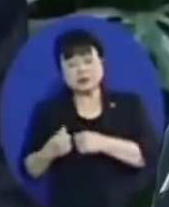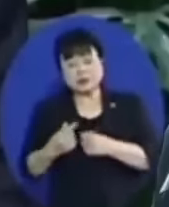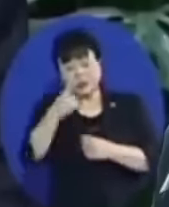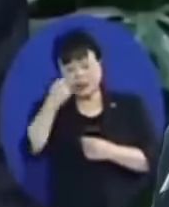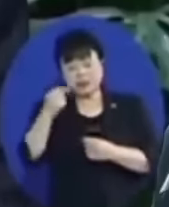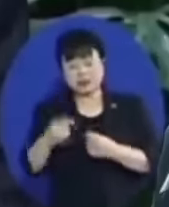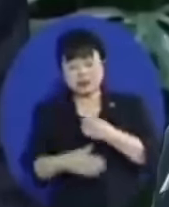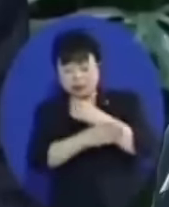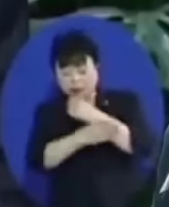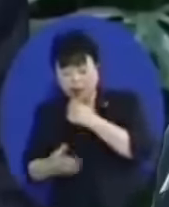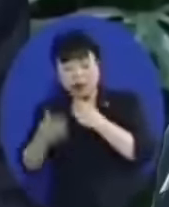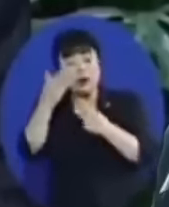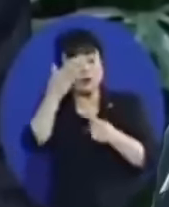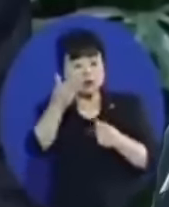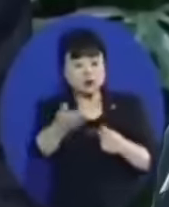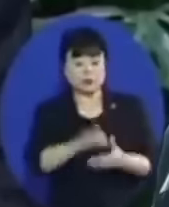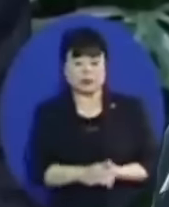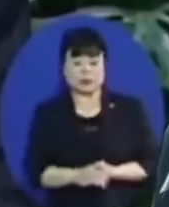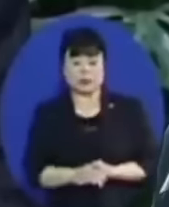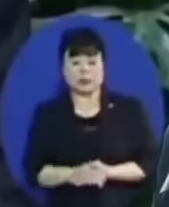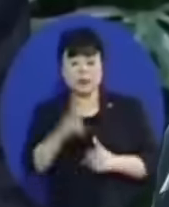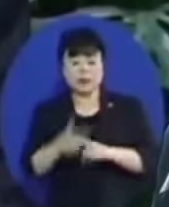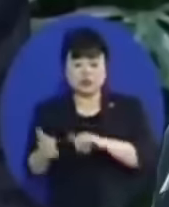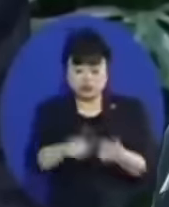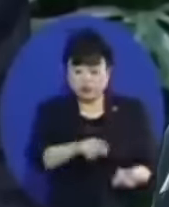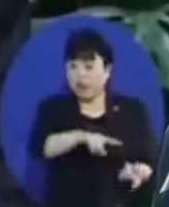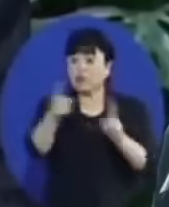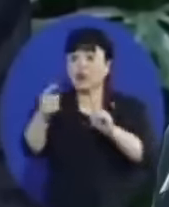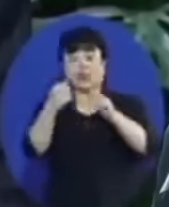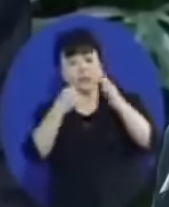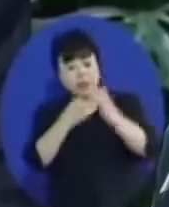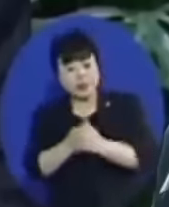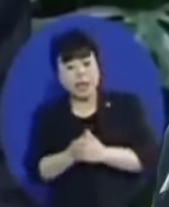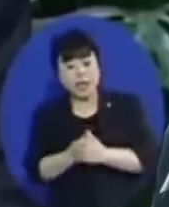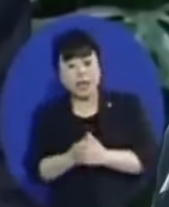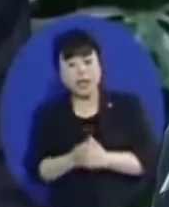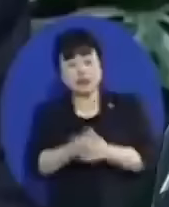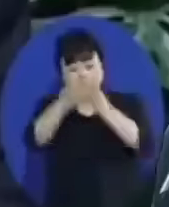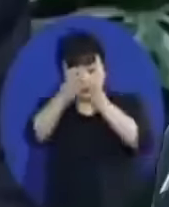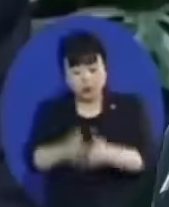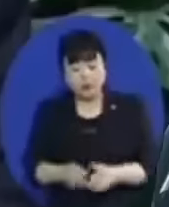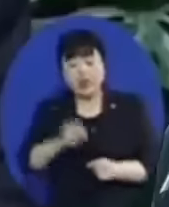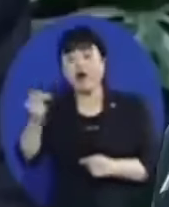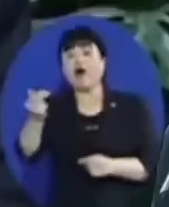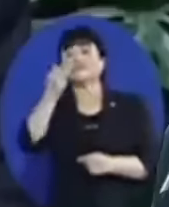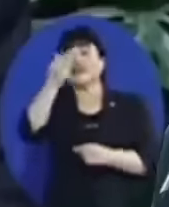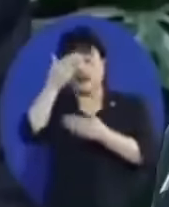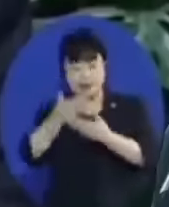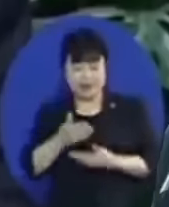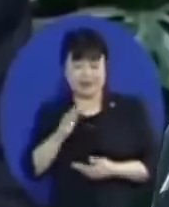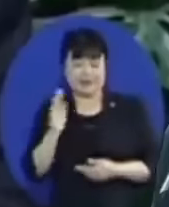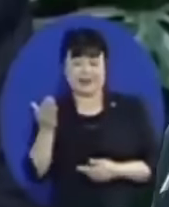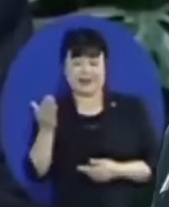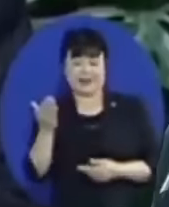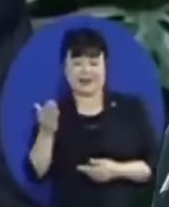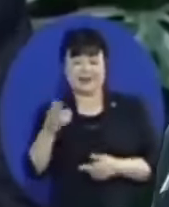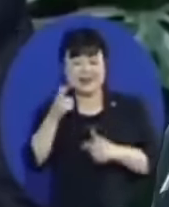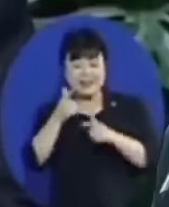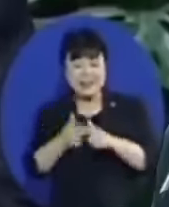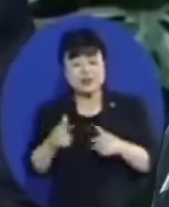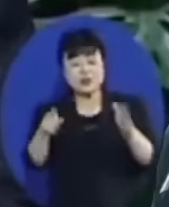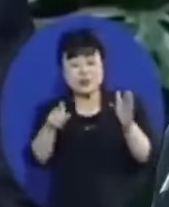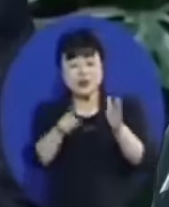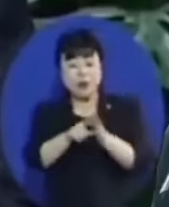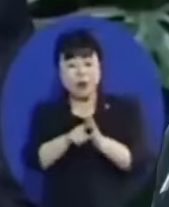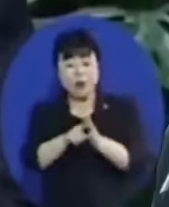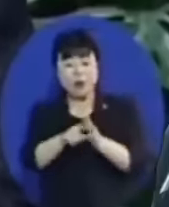고난에서 해방시켜 주신 것입니다. 그가 죽었다가 부활하심으로 우리가 그를 통해서 영생을 얻게 된 것입니다. 그러므로 예수를